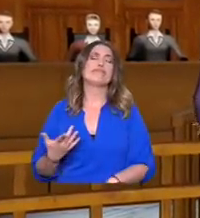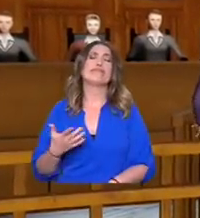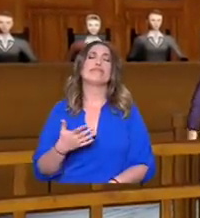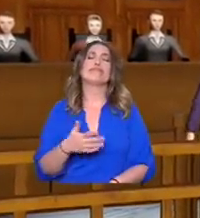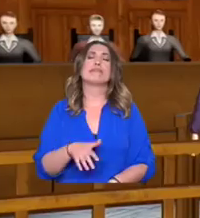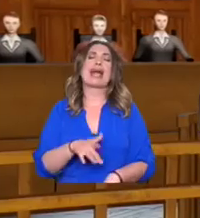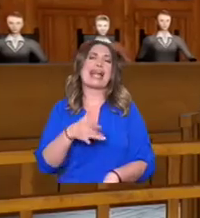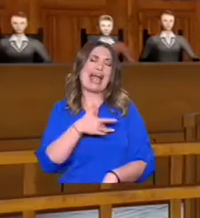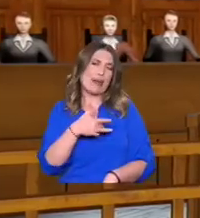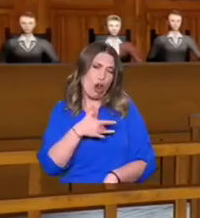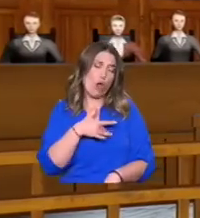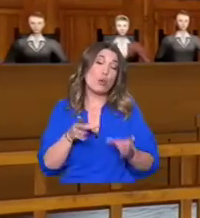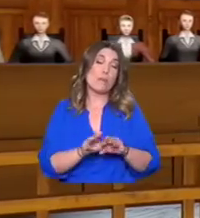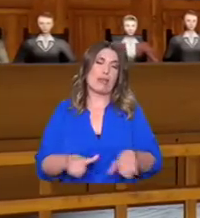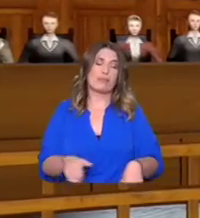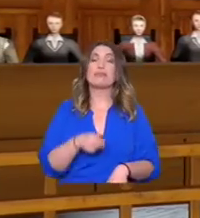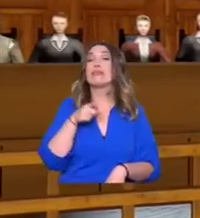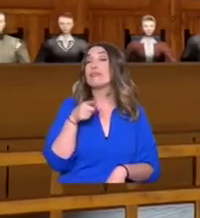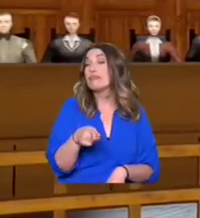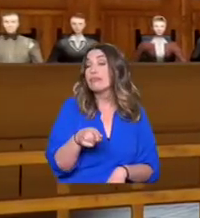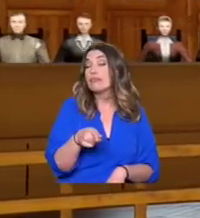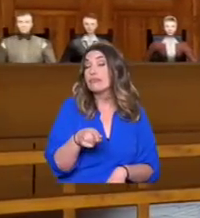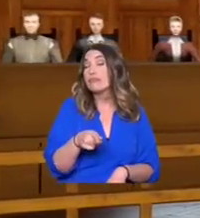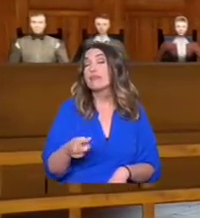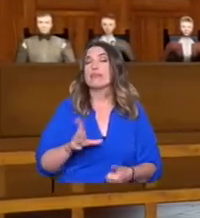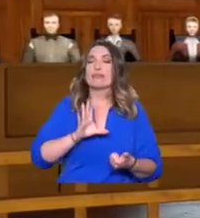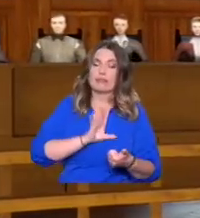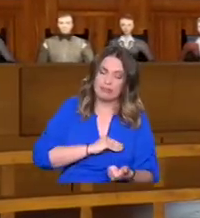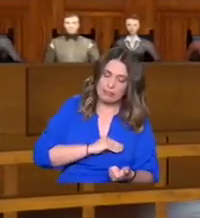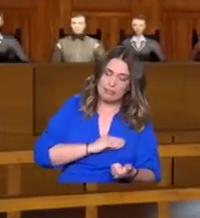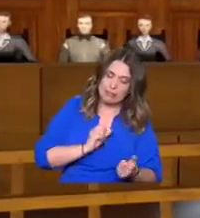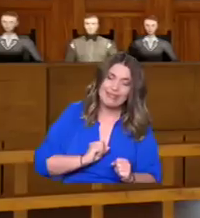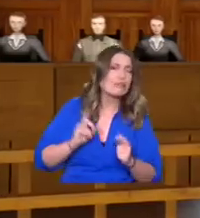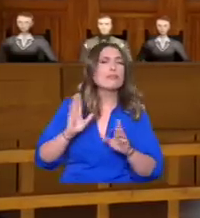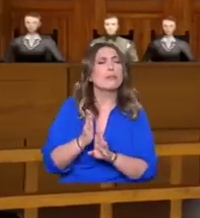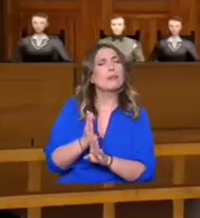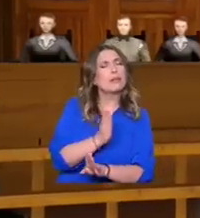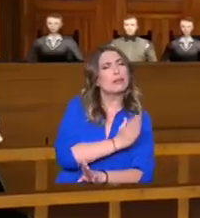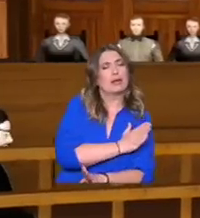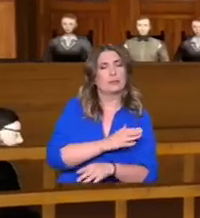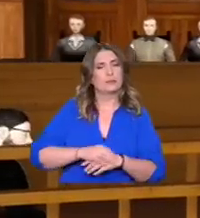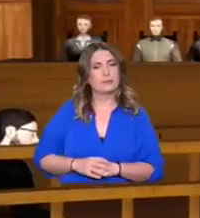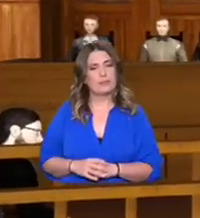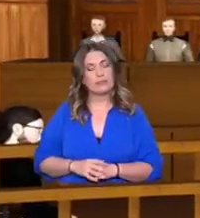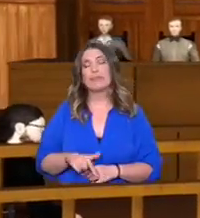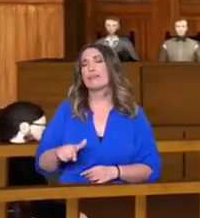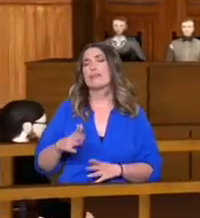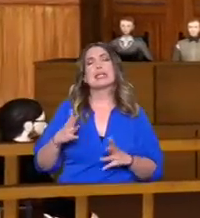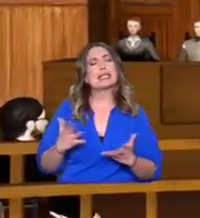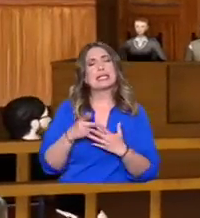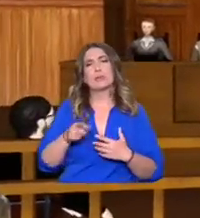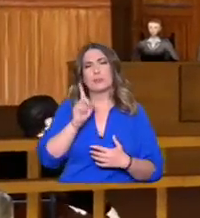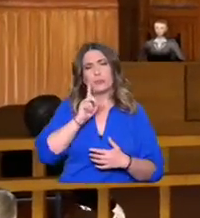εξέτασε την Τζορτζίνα πριν γίνει ό,τι έγινε στο Καραμανδάνιο. Όταν το κορίτσι άρχισε να παρουσιάζει τα προβλήματα